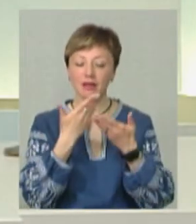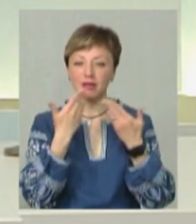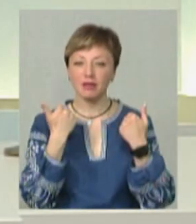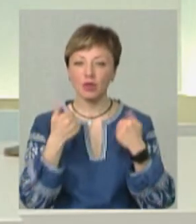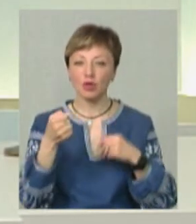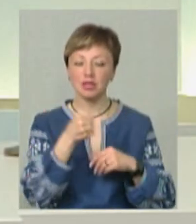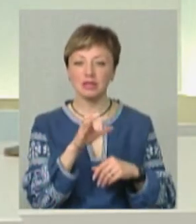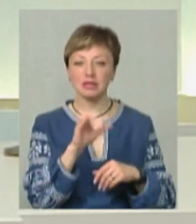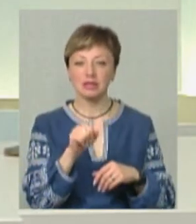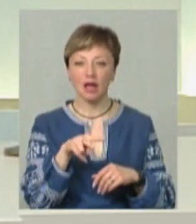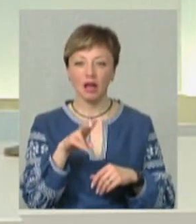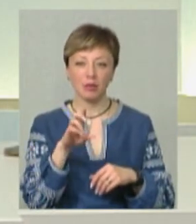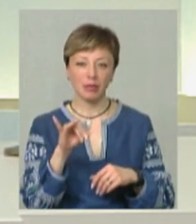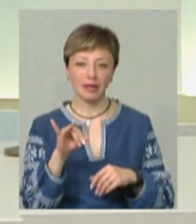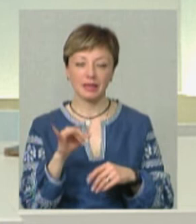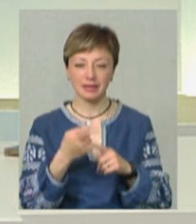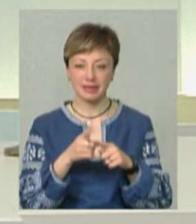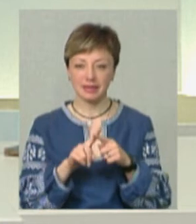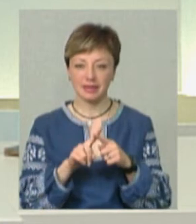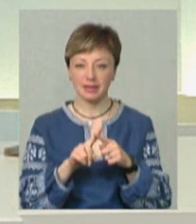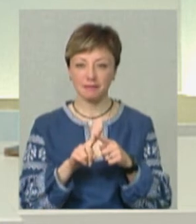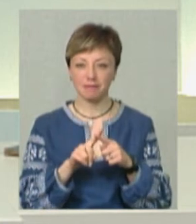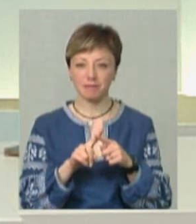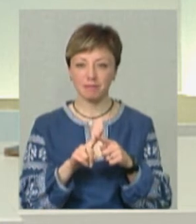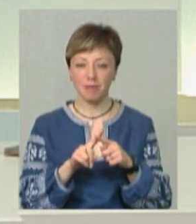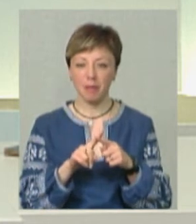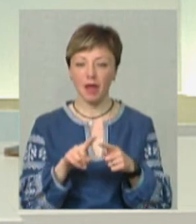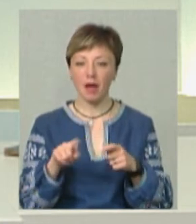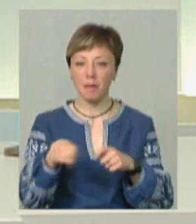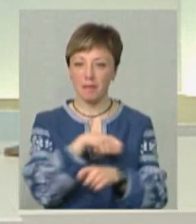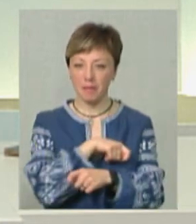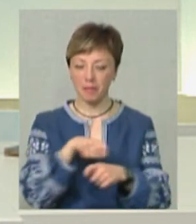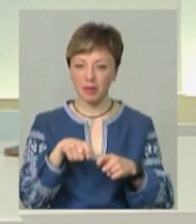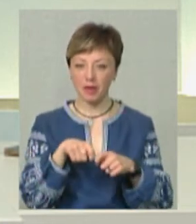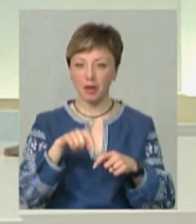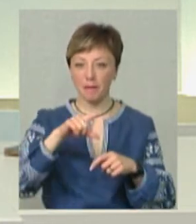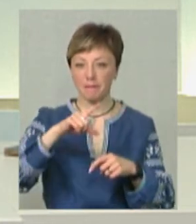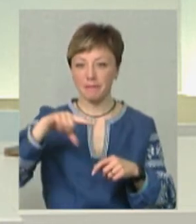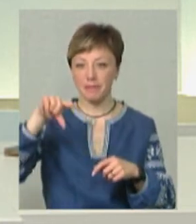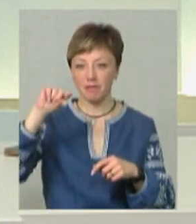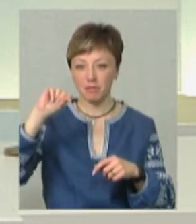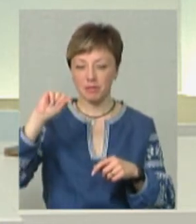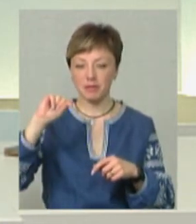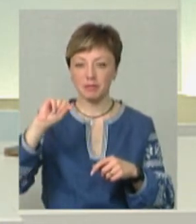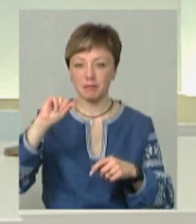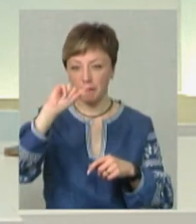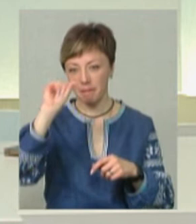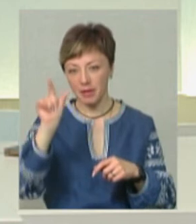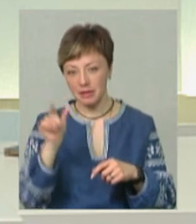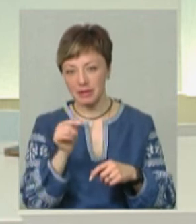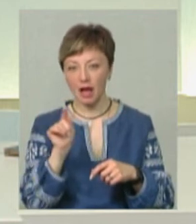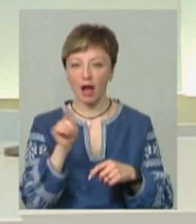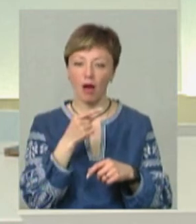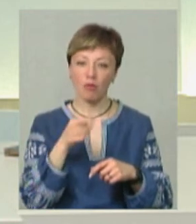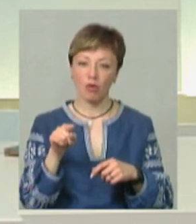звані салби. Це на полотні у вигляді півмісяця або